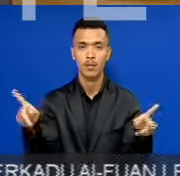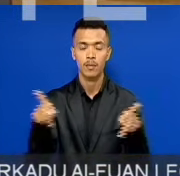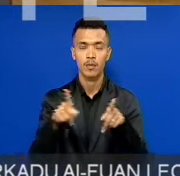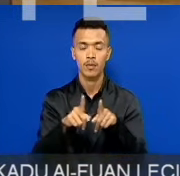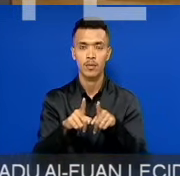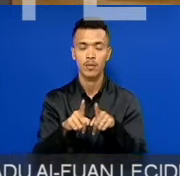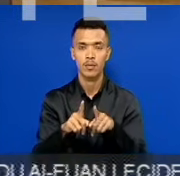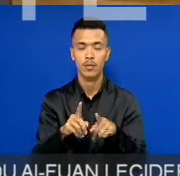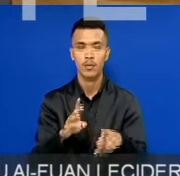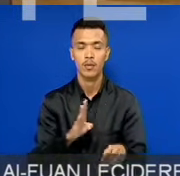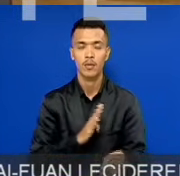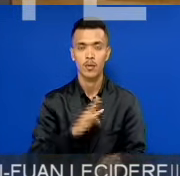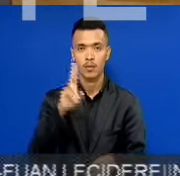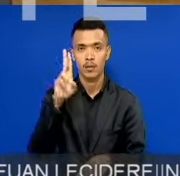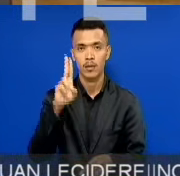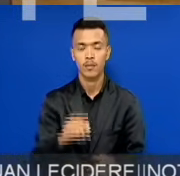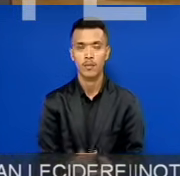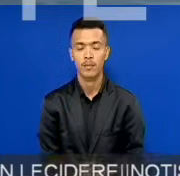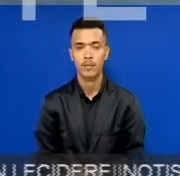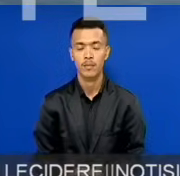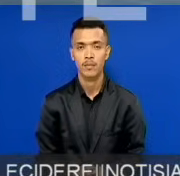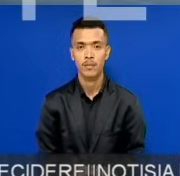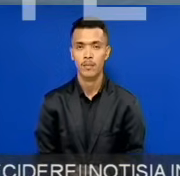posto administrativo Baucau Vila.